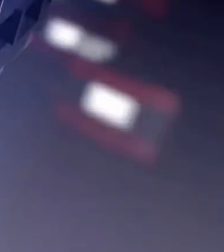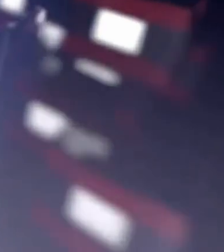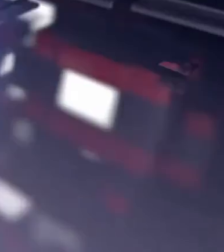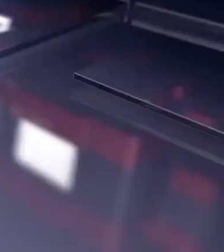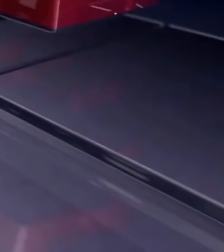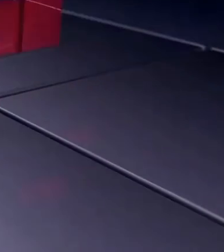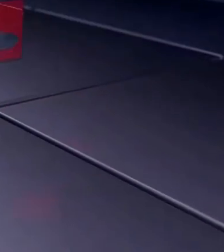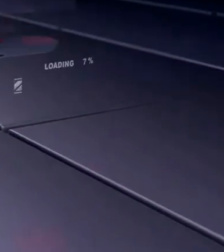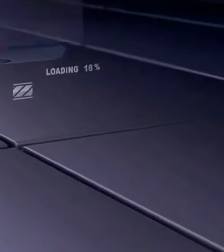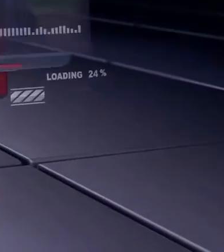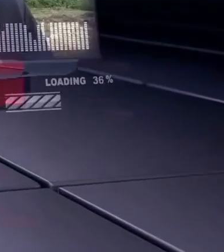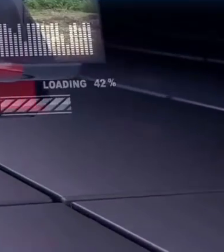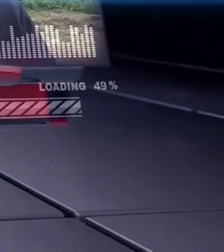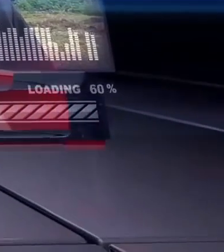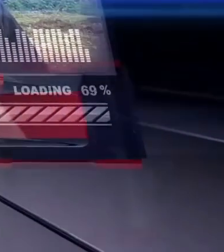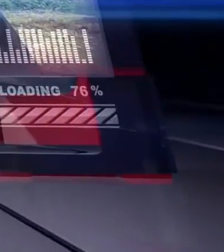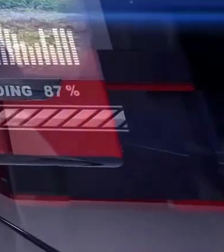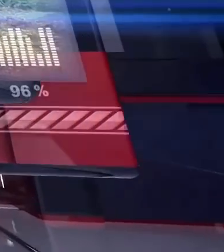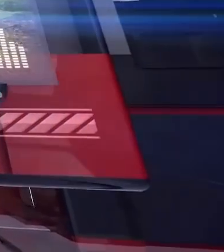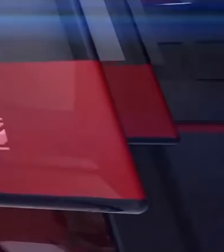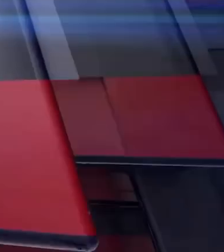Hai menyendiri